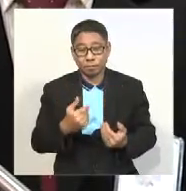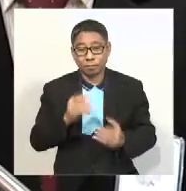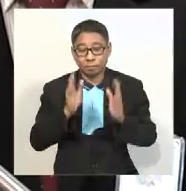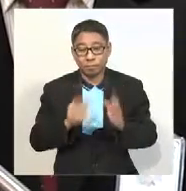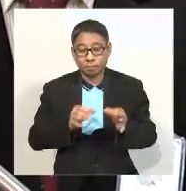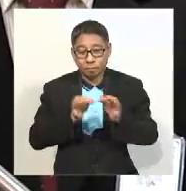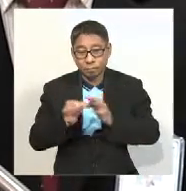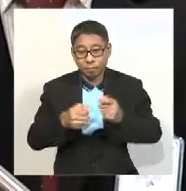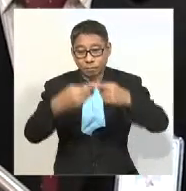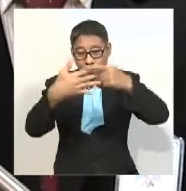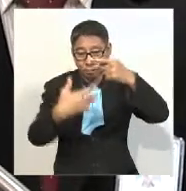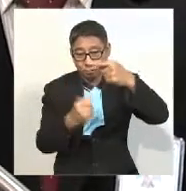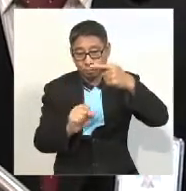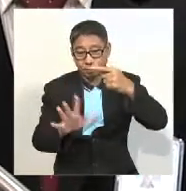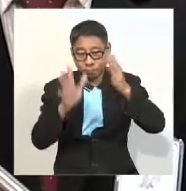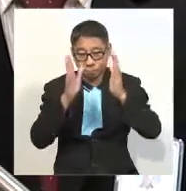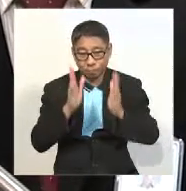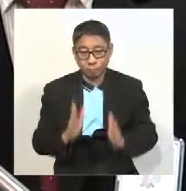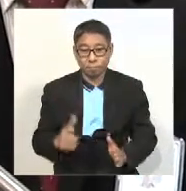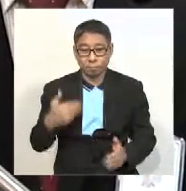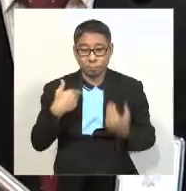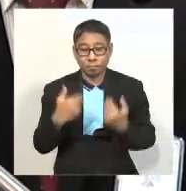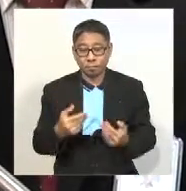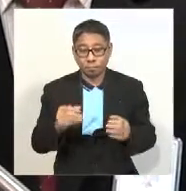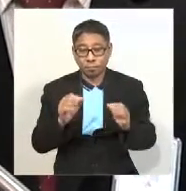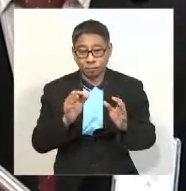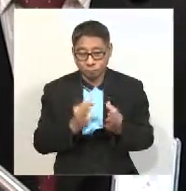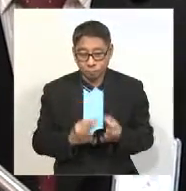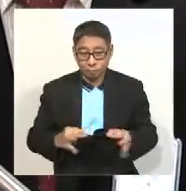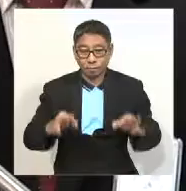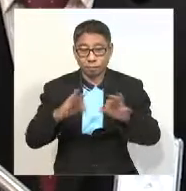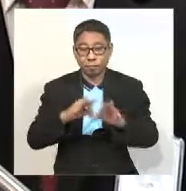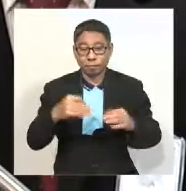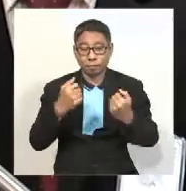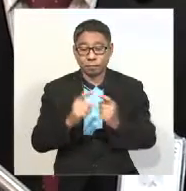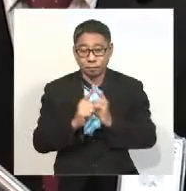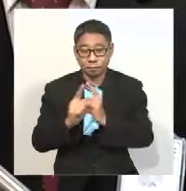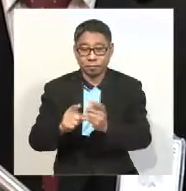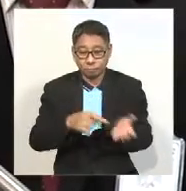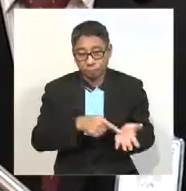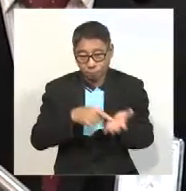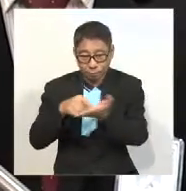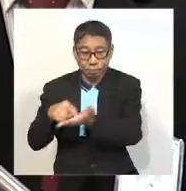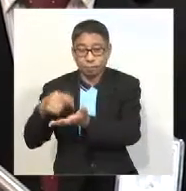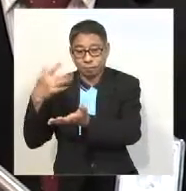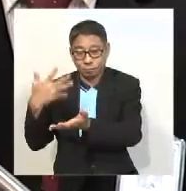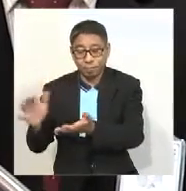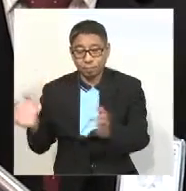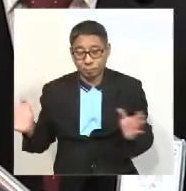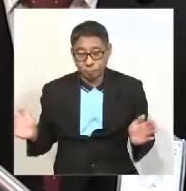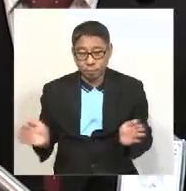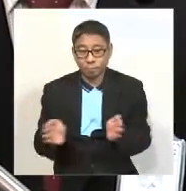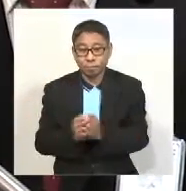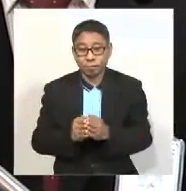งผู้อภิปรายไว้15คนเช่นเดิมนะคะโดยเนื้อหาหลักๆเนี่ยก็จะเป็นไปตามที่ยื่นยติเอาไว้รวม